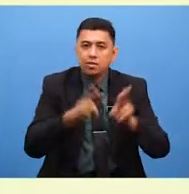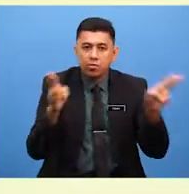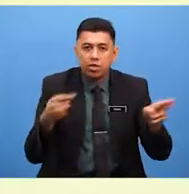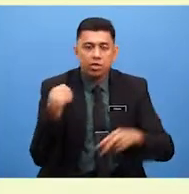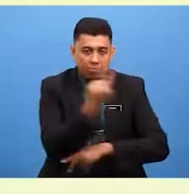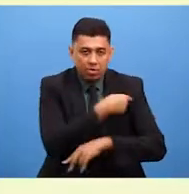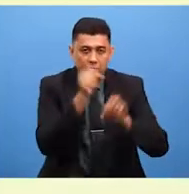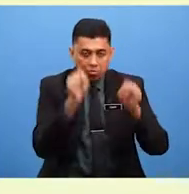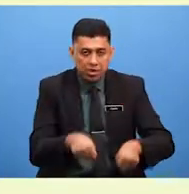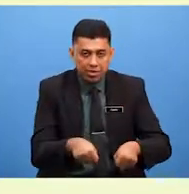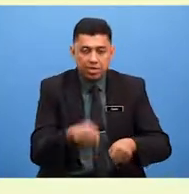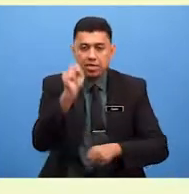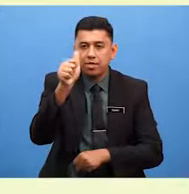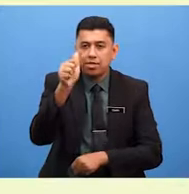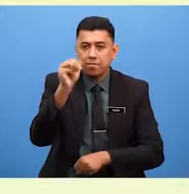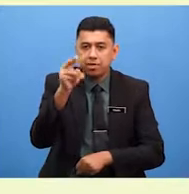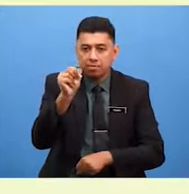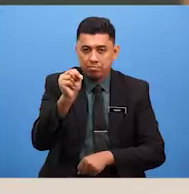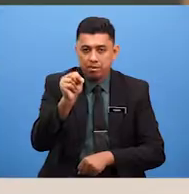kita boleh disaman. Betulkan, cikgu?